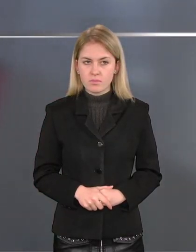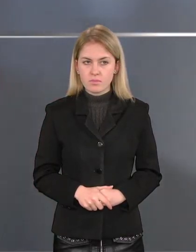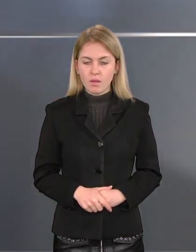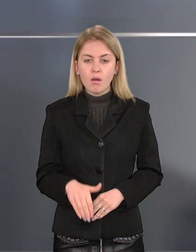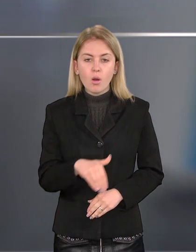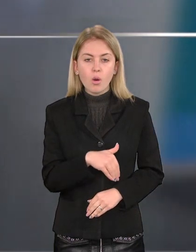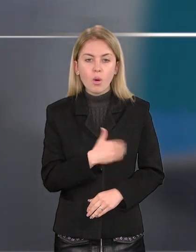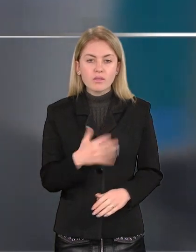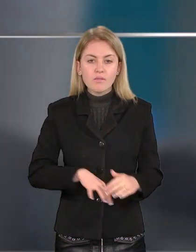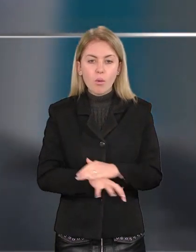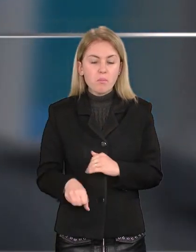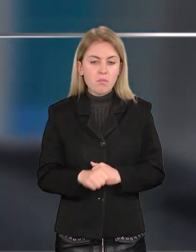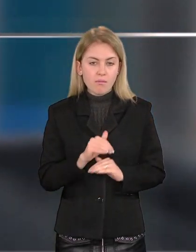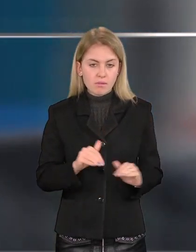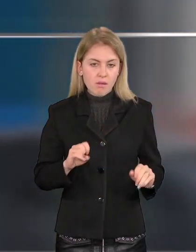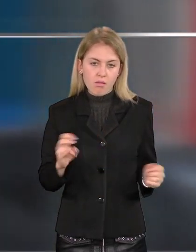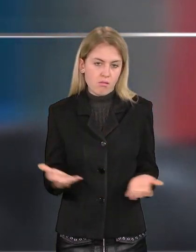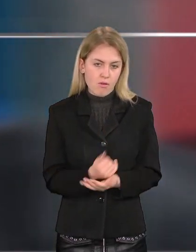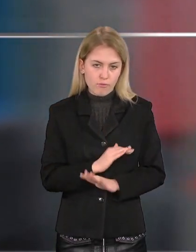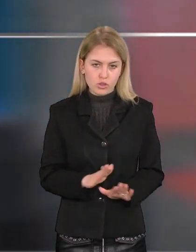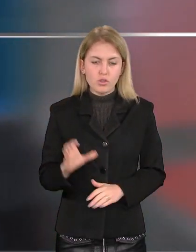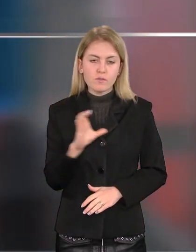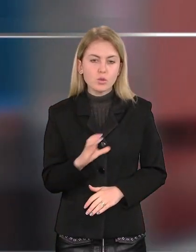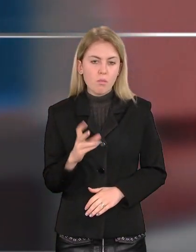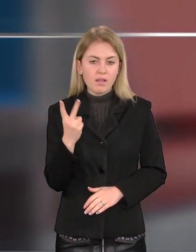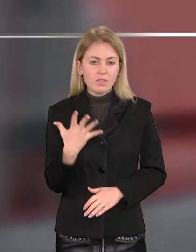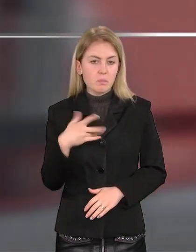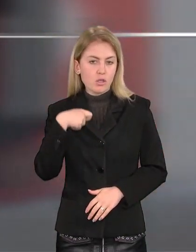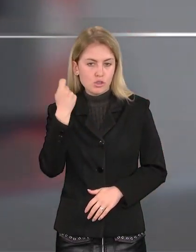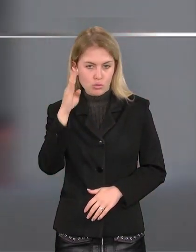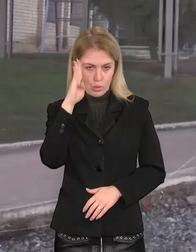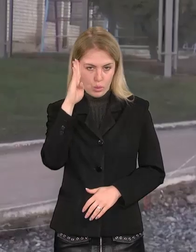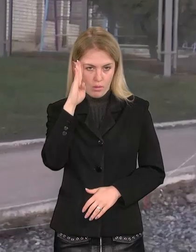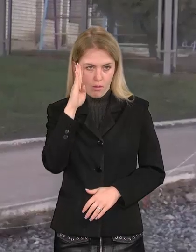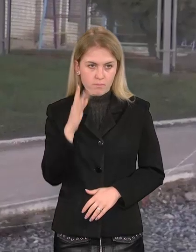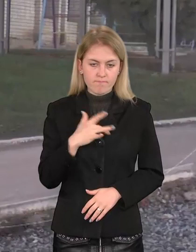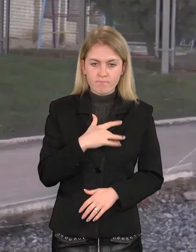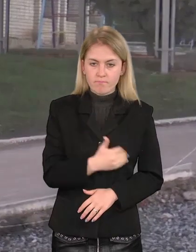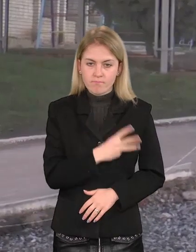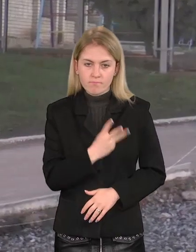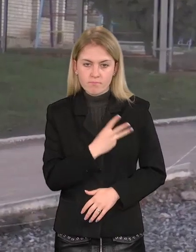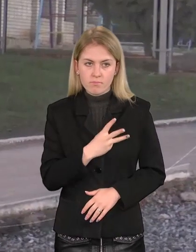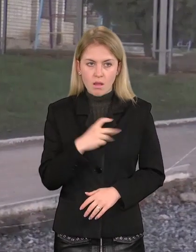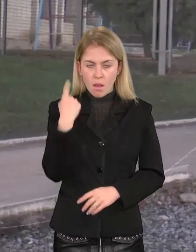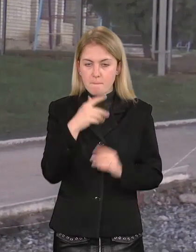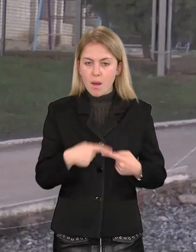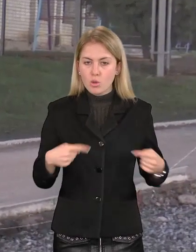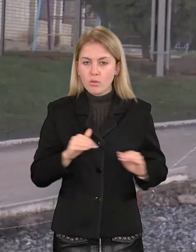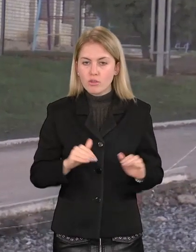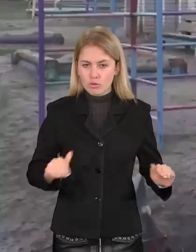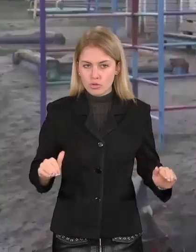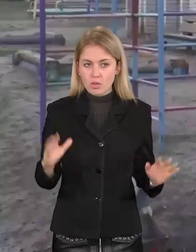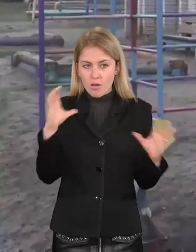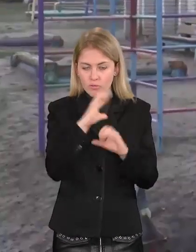Хотів обібрати дітей, але не вийшло. У Сумах 25-річний юнак спокусився на майно дитячого садка. Вночі